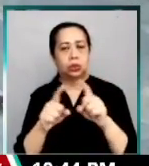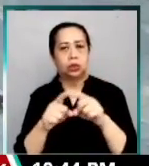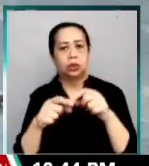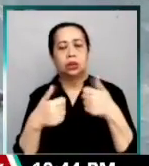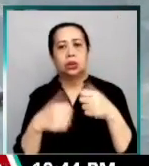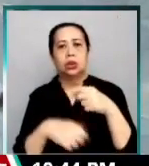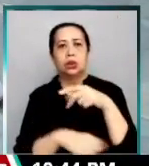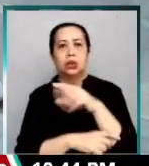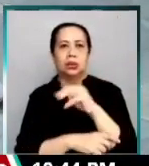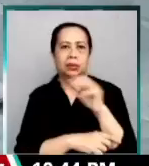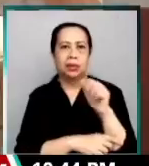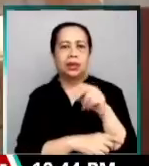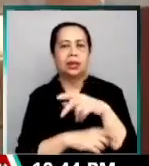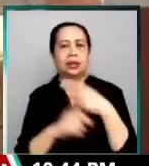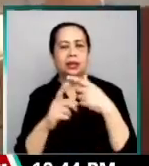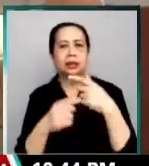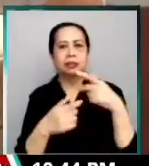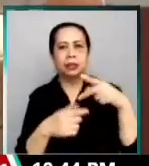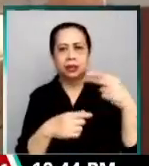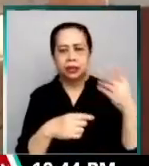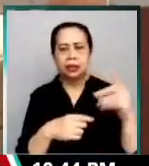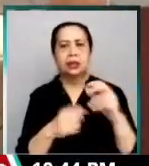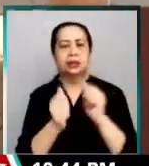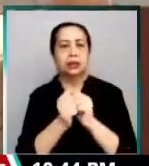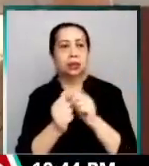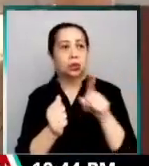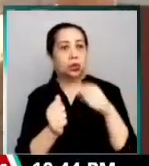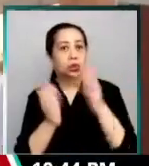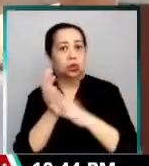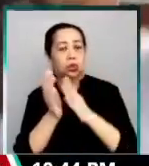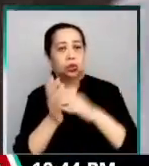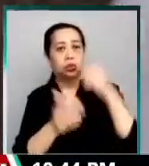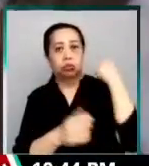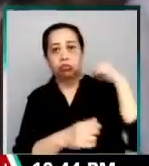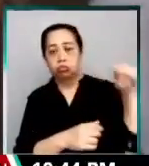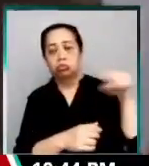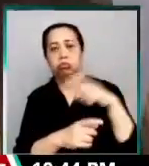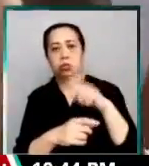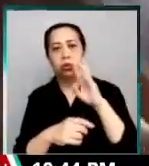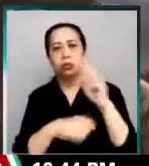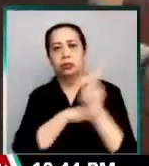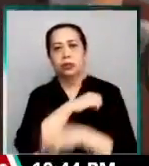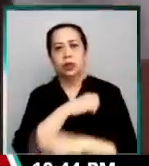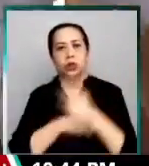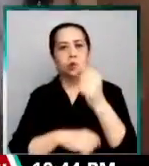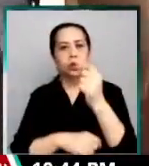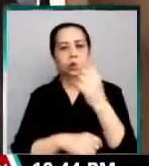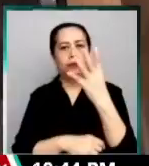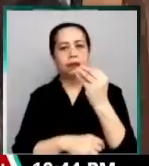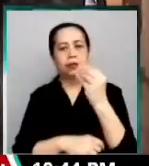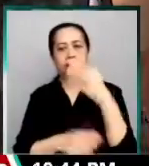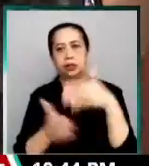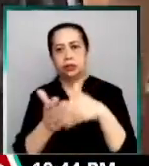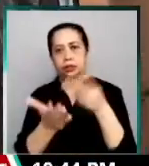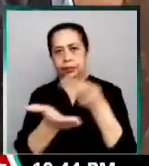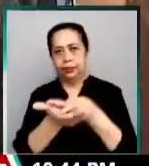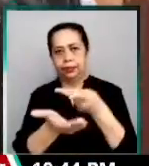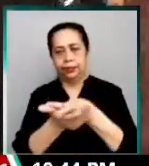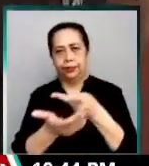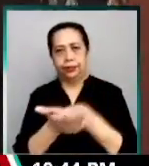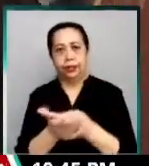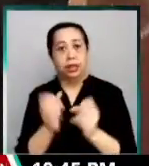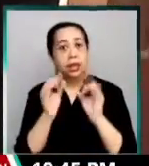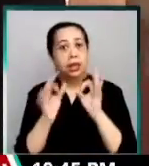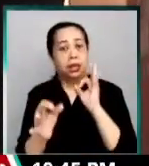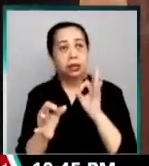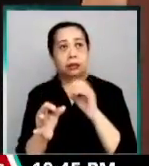degree. Ang mga eskwelahang mahuhuling lalabag, magmumulta ng 20 hanggang 50,000 pesos. Sakali namang hindi